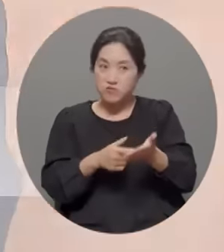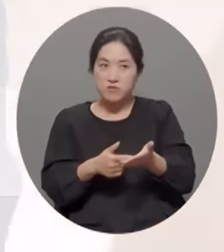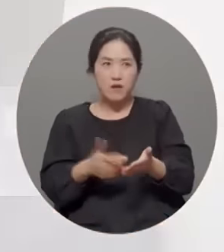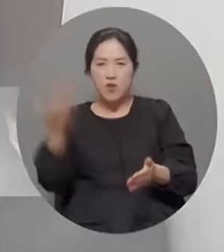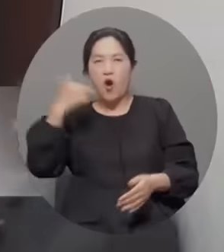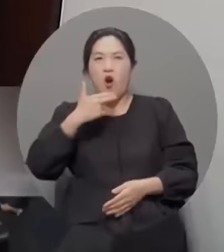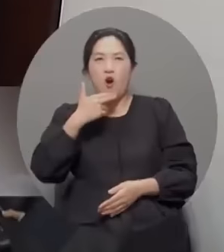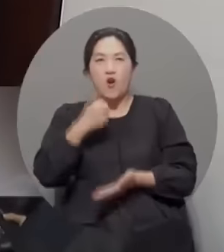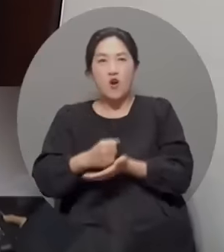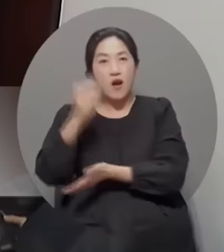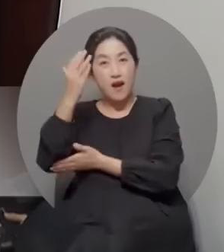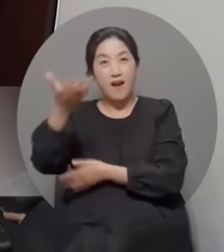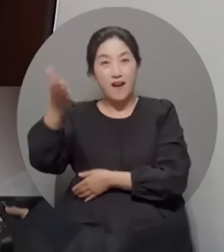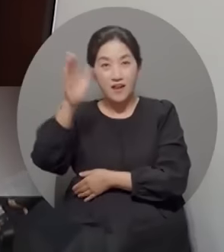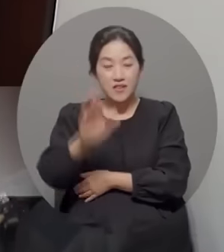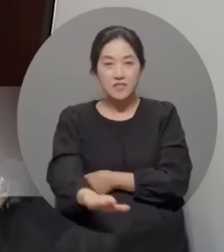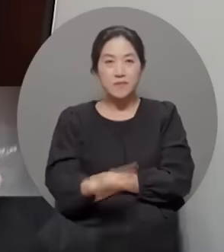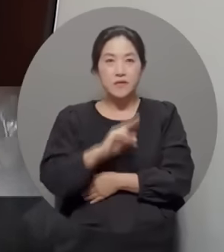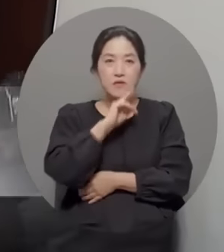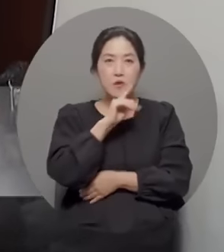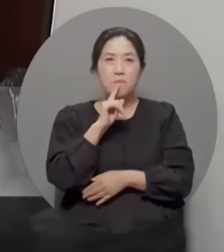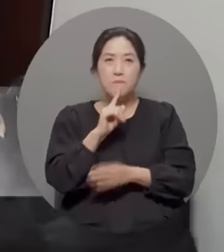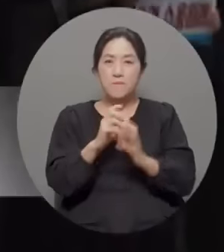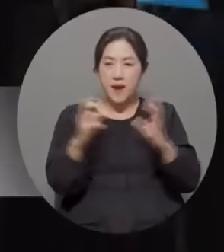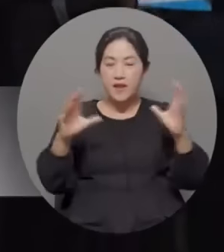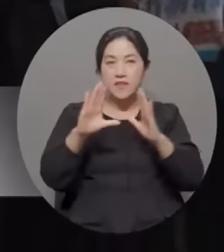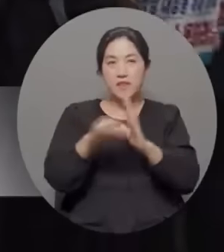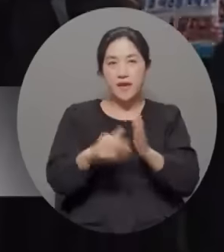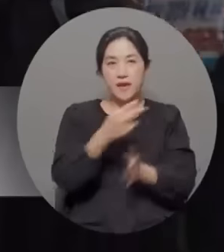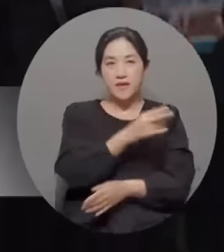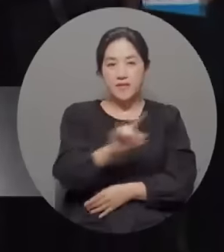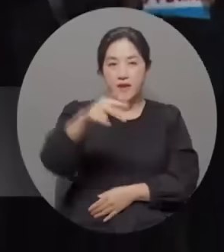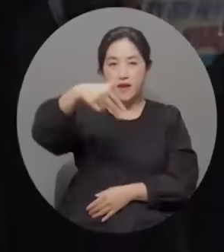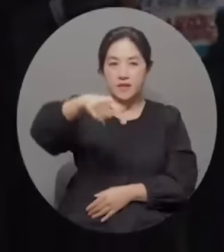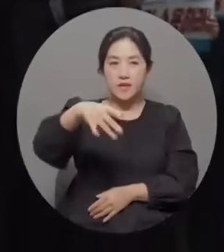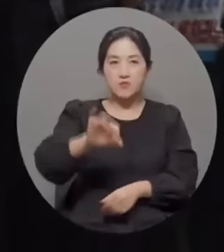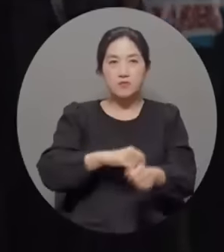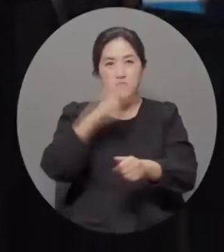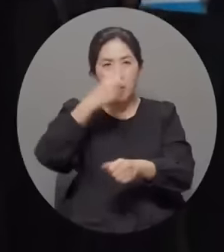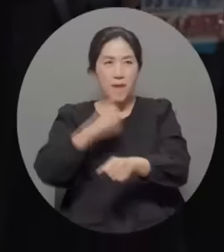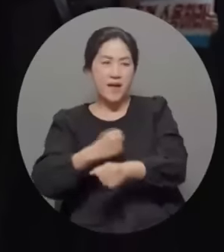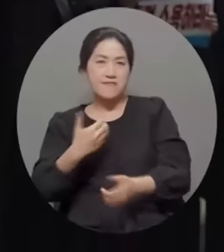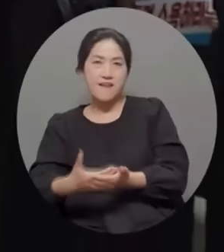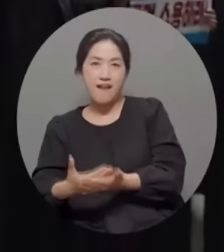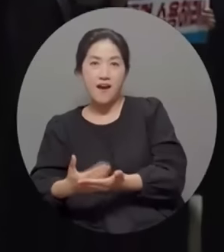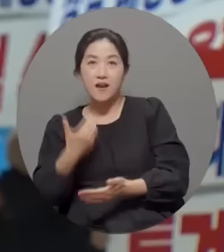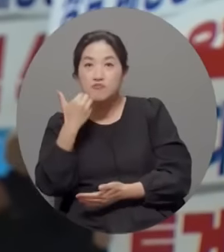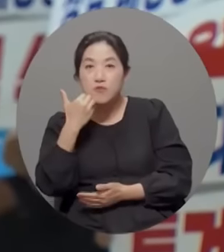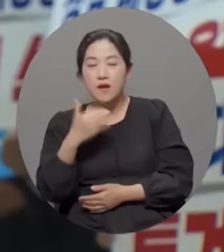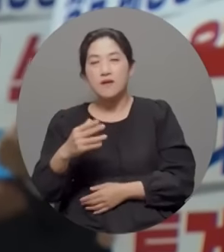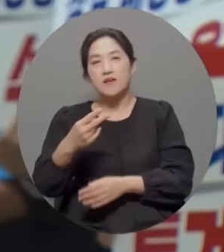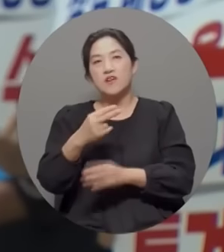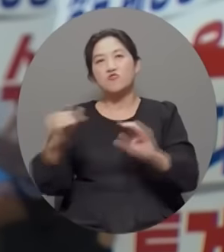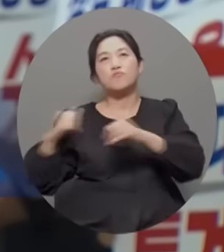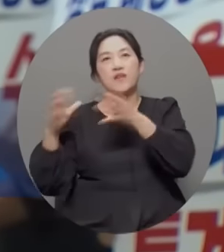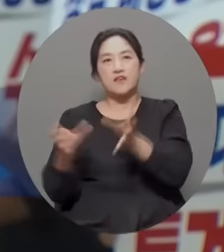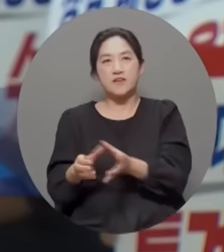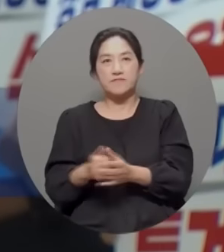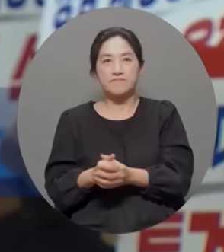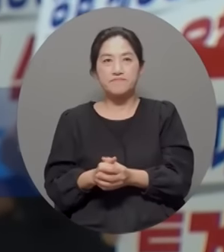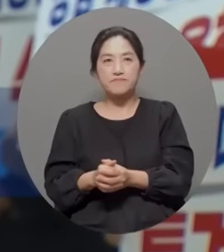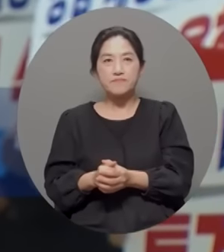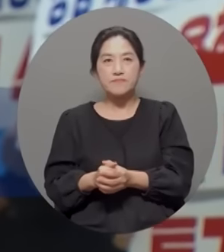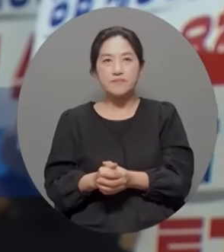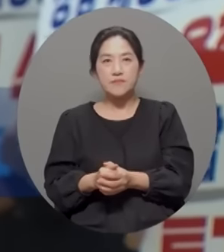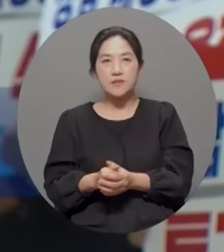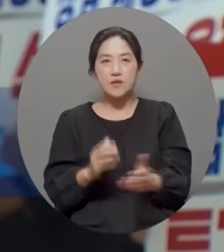주장합니다. 하지만 의혹만 무성할 때 대장동 특검을 하자고 했던 건 바로 국민의힘입니다. 소환에